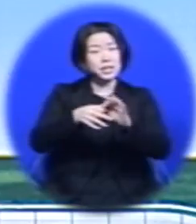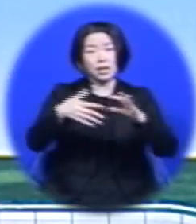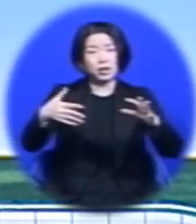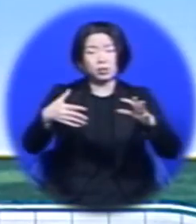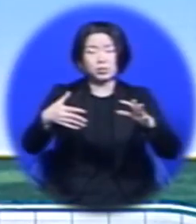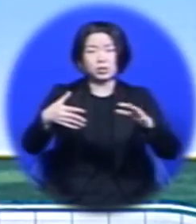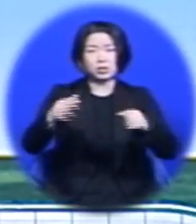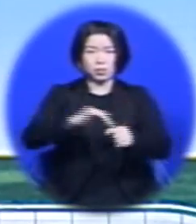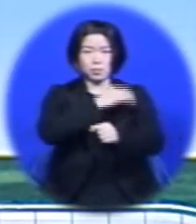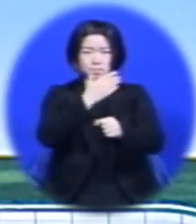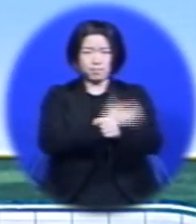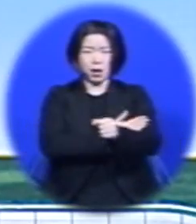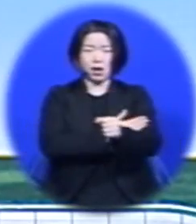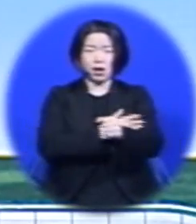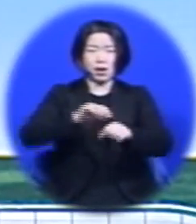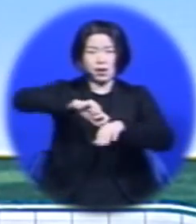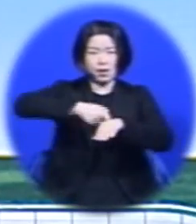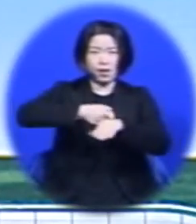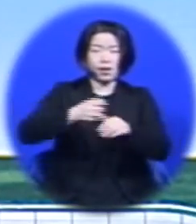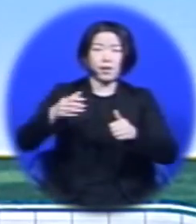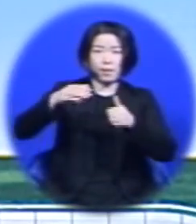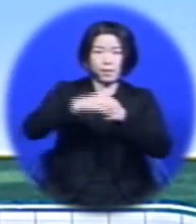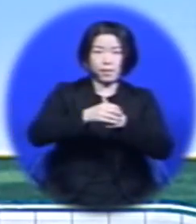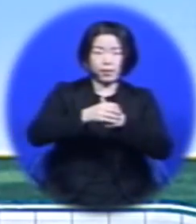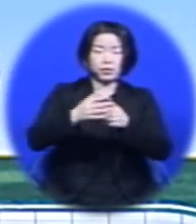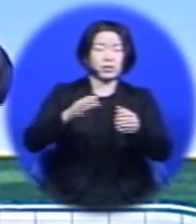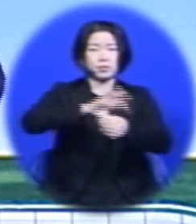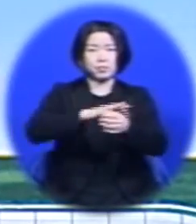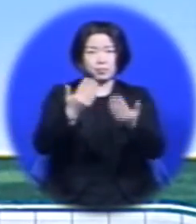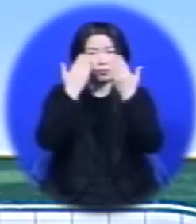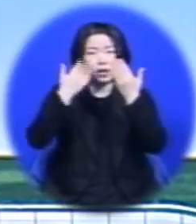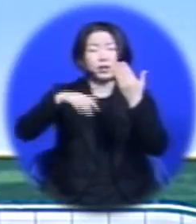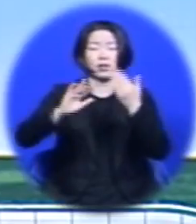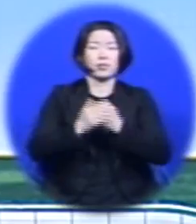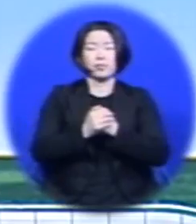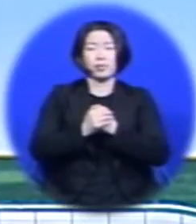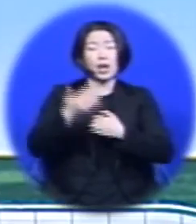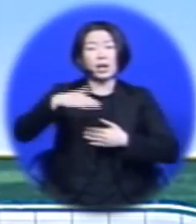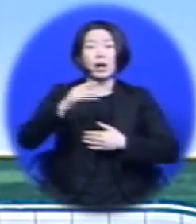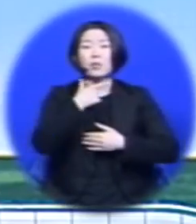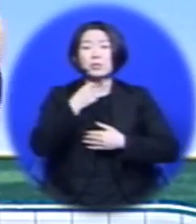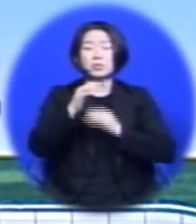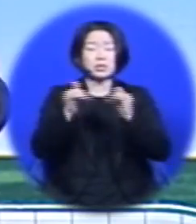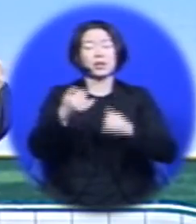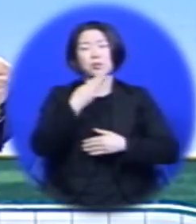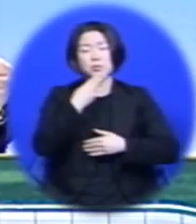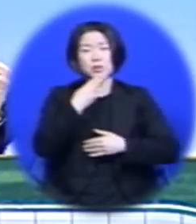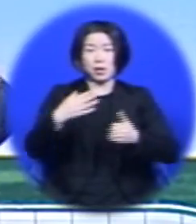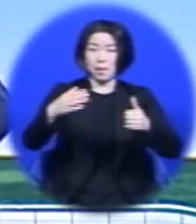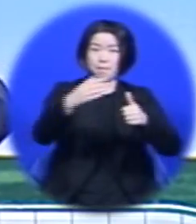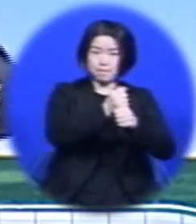공권력에 의해서 강제적으로 그렇게 갑니다 교도소를 가고 싶어서 가는 사람이 누가 있겠어요 붙잡힌 데